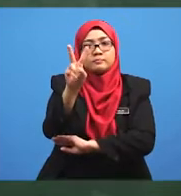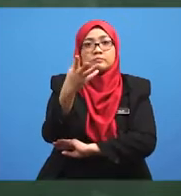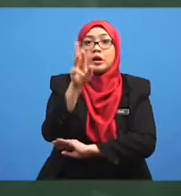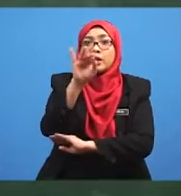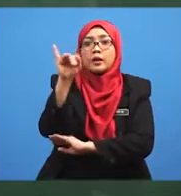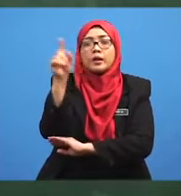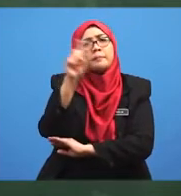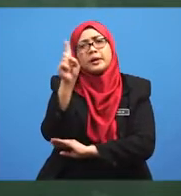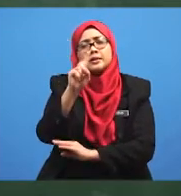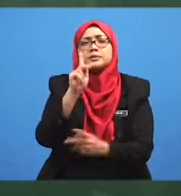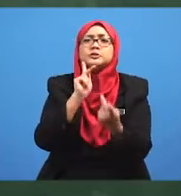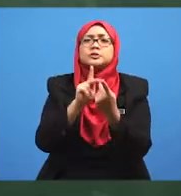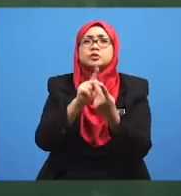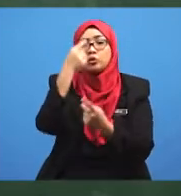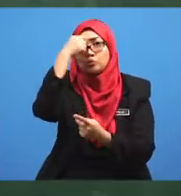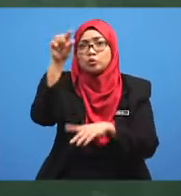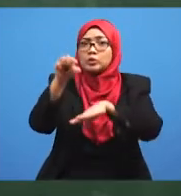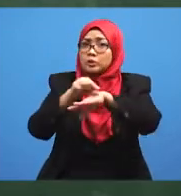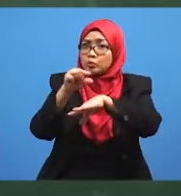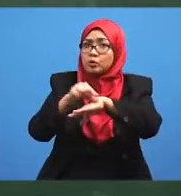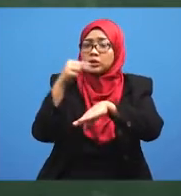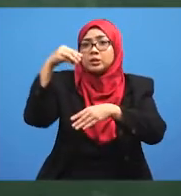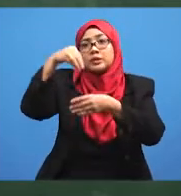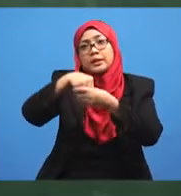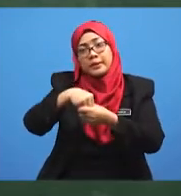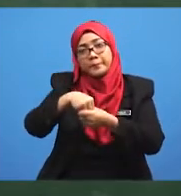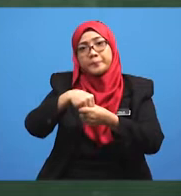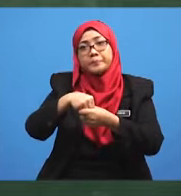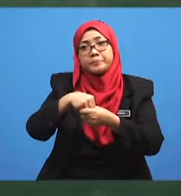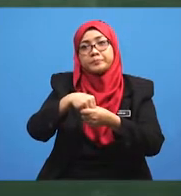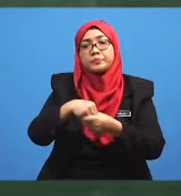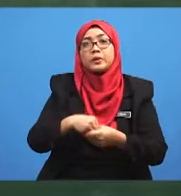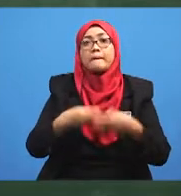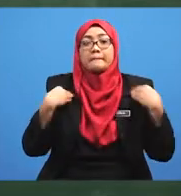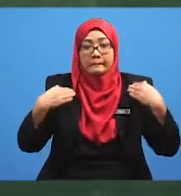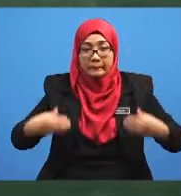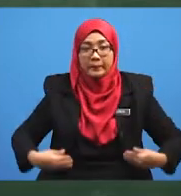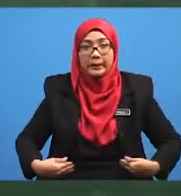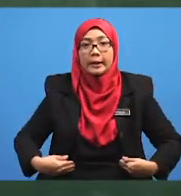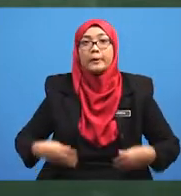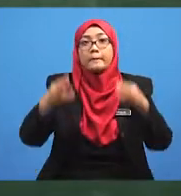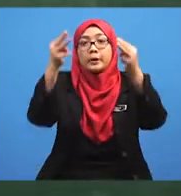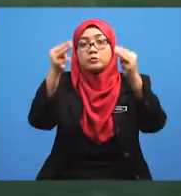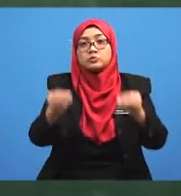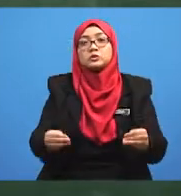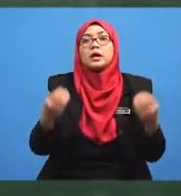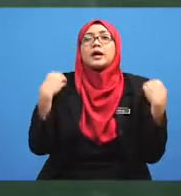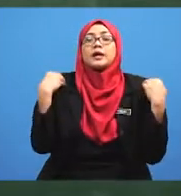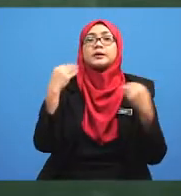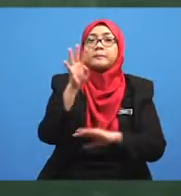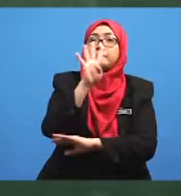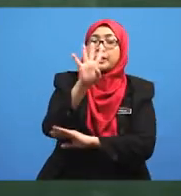Radioisotop manakah yang paling sesuai untuk digunakan sebagai penyurih dalam badan manusia? ada empat